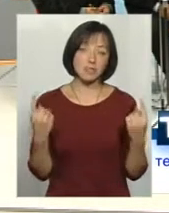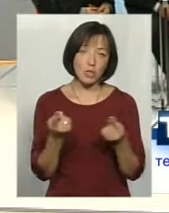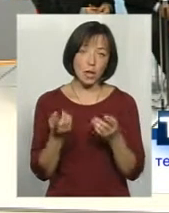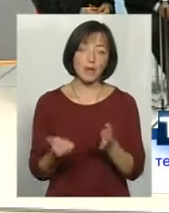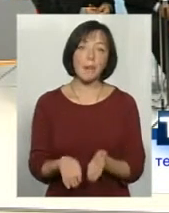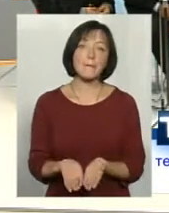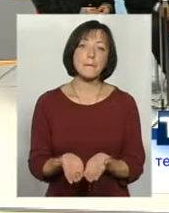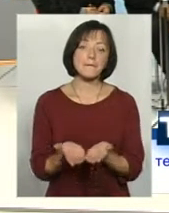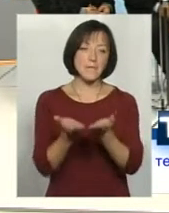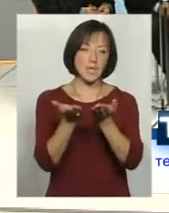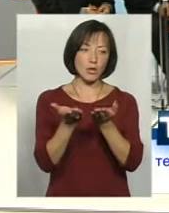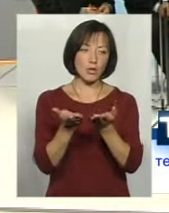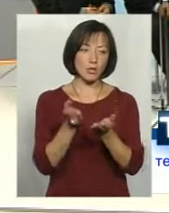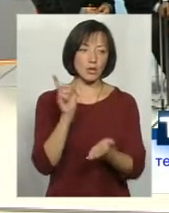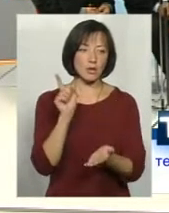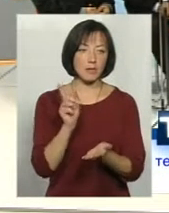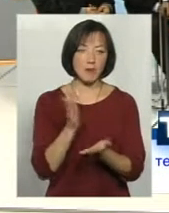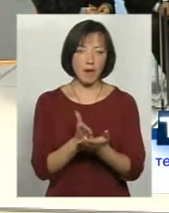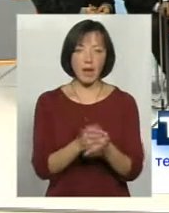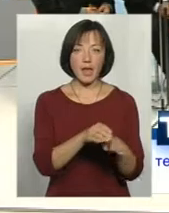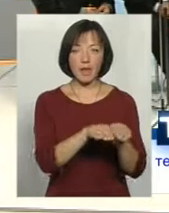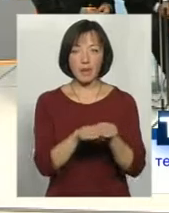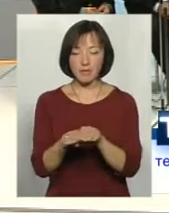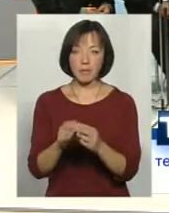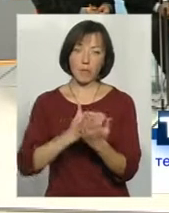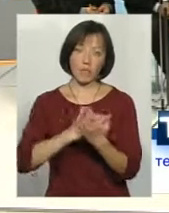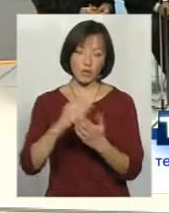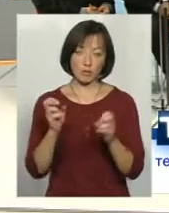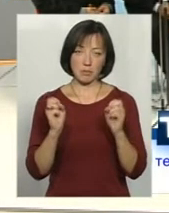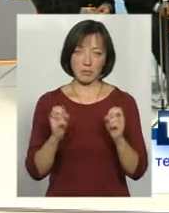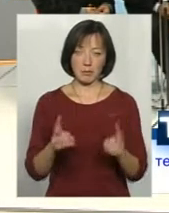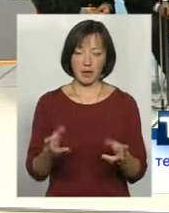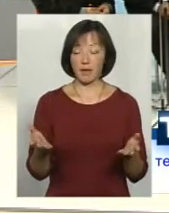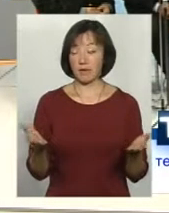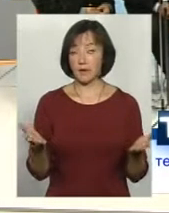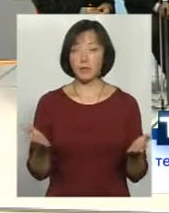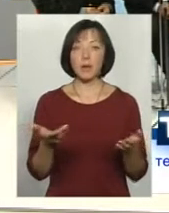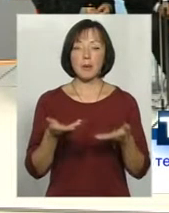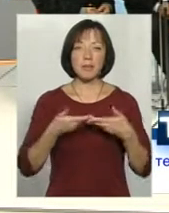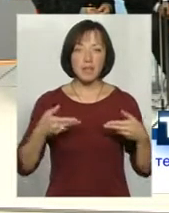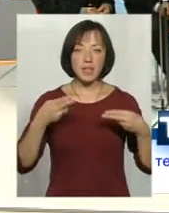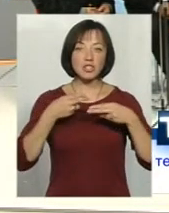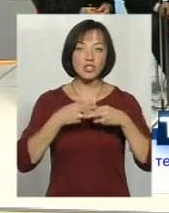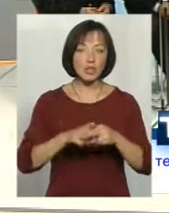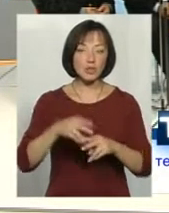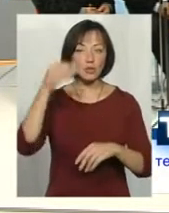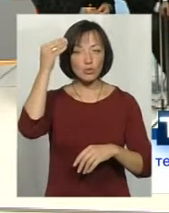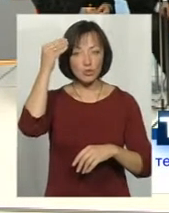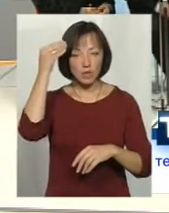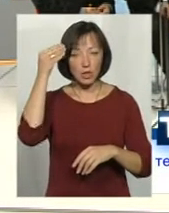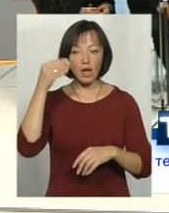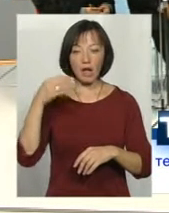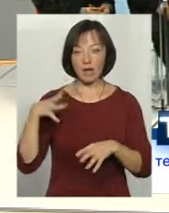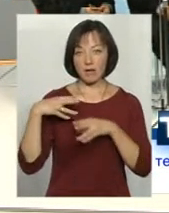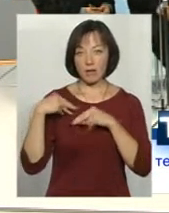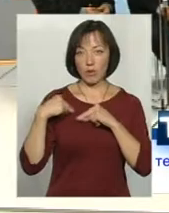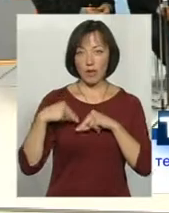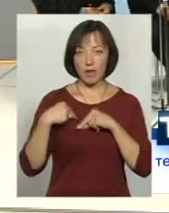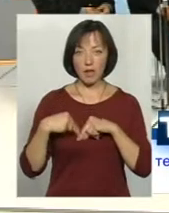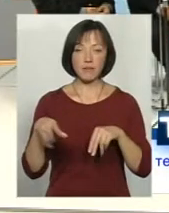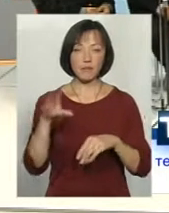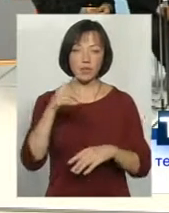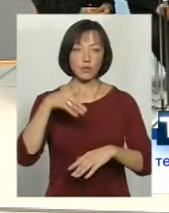підйомник, який має степінь повищеної небезпеки. Тобто ми інженерно, з точки зору, от колега сидить і всю ми